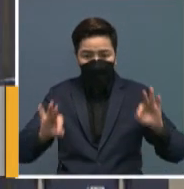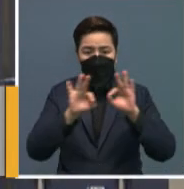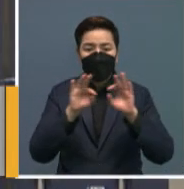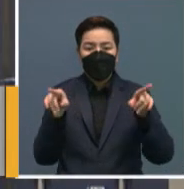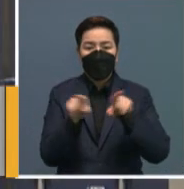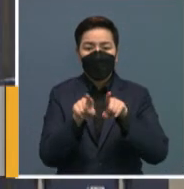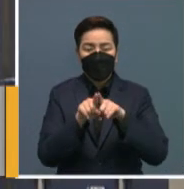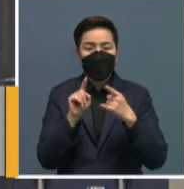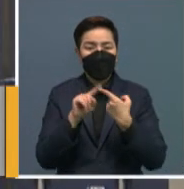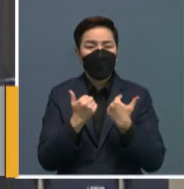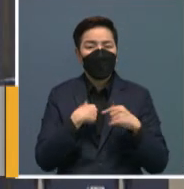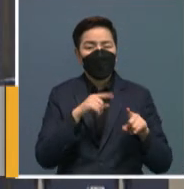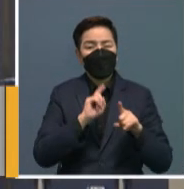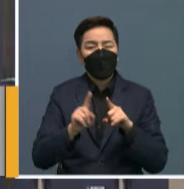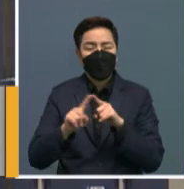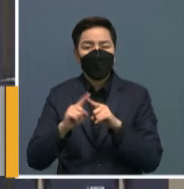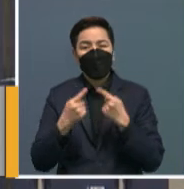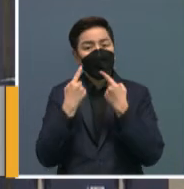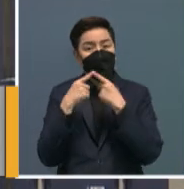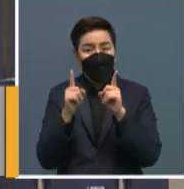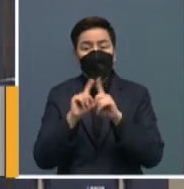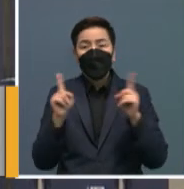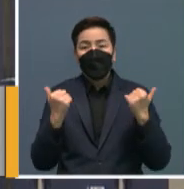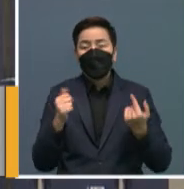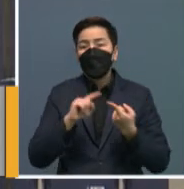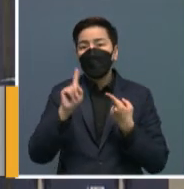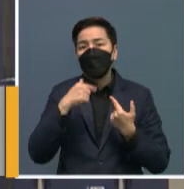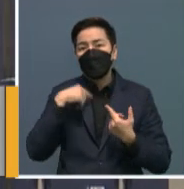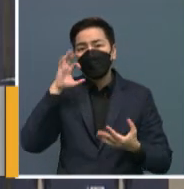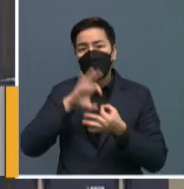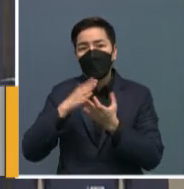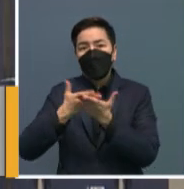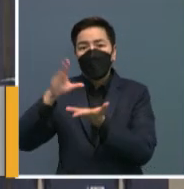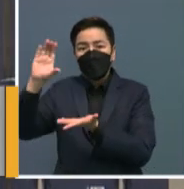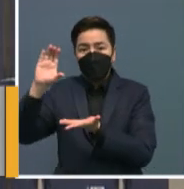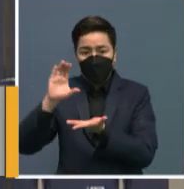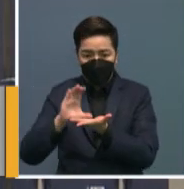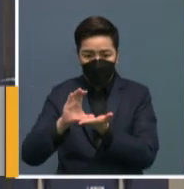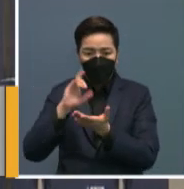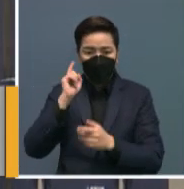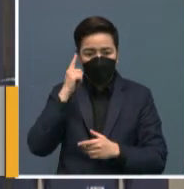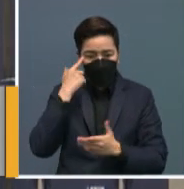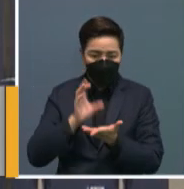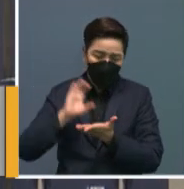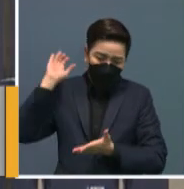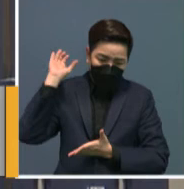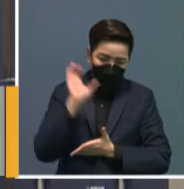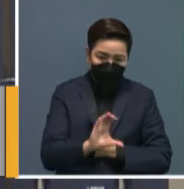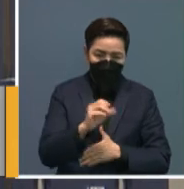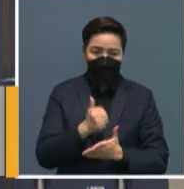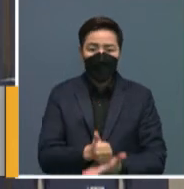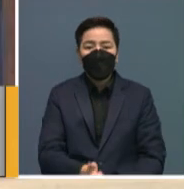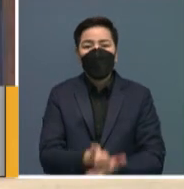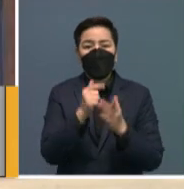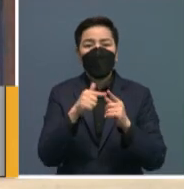แพ้กันนะคะในความหลากหลายที่อาจจะแตกต่างกันก็เลยมองว่าเรื่องของการจัดสรรงบประมาณเนี่ยน่าจะทุ่มลงมาที่เรื่องของการ